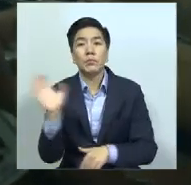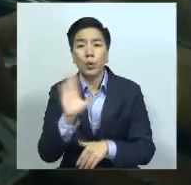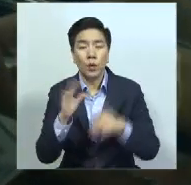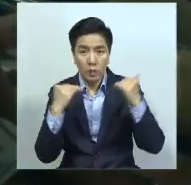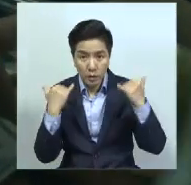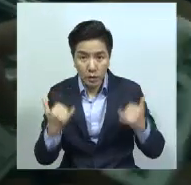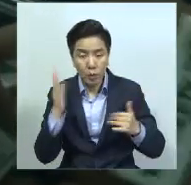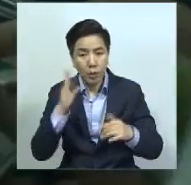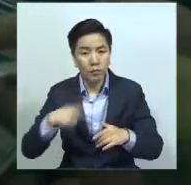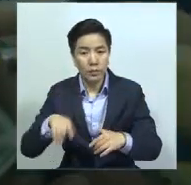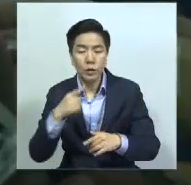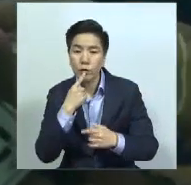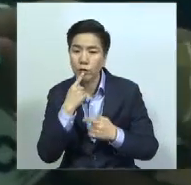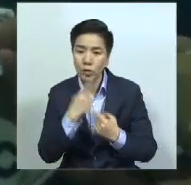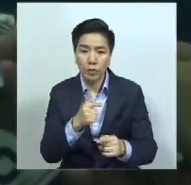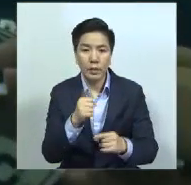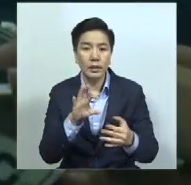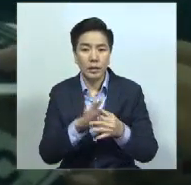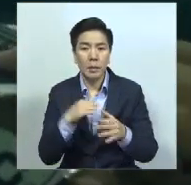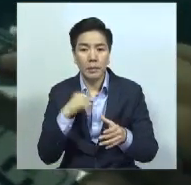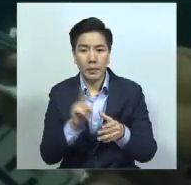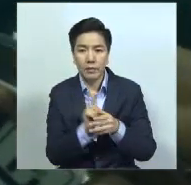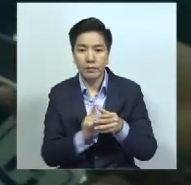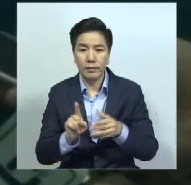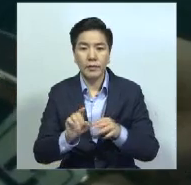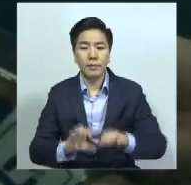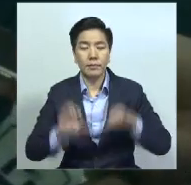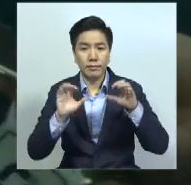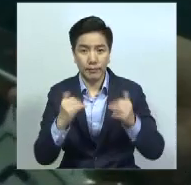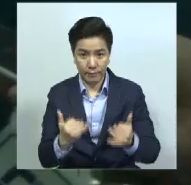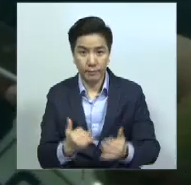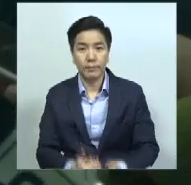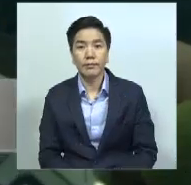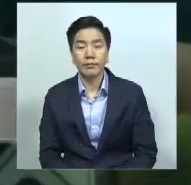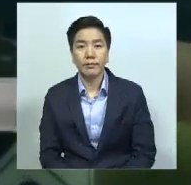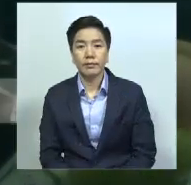ผู้ที่เกี่ยวข้องสามารถไปตอบได้ในฐานะตัวแทนรัฐบาลค่ะ